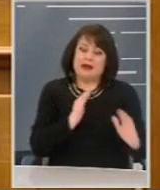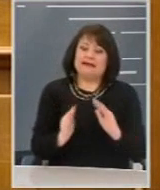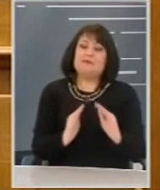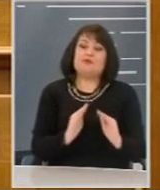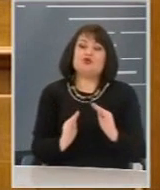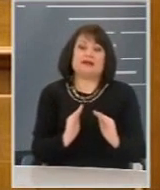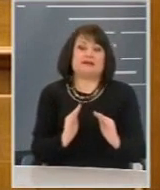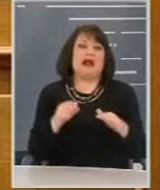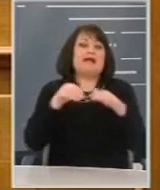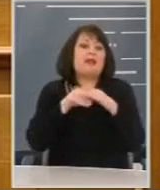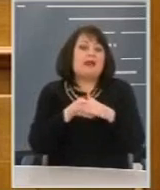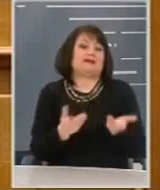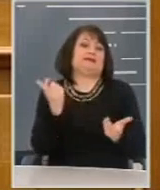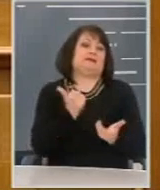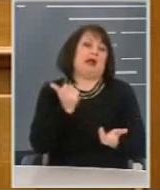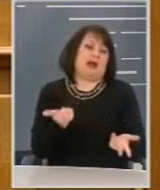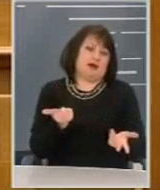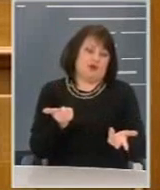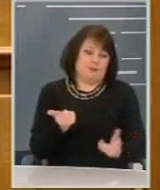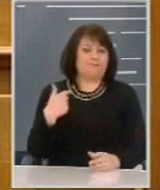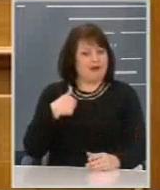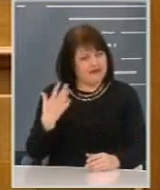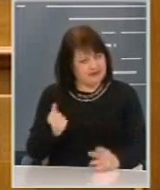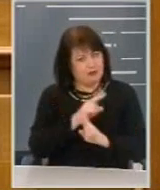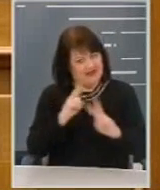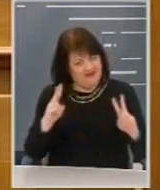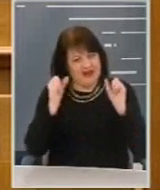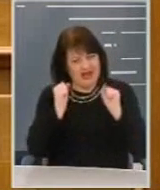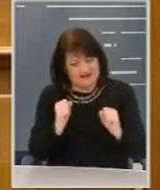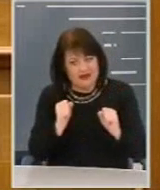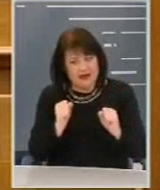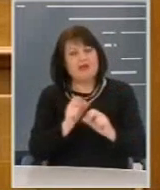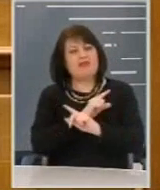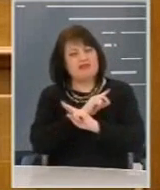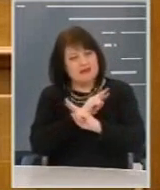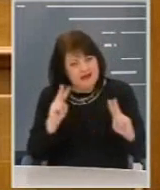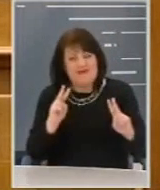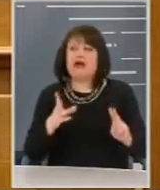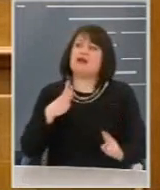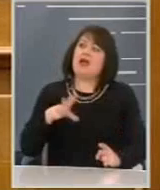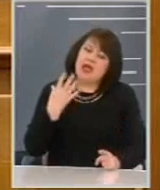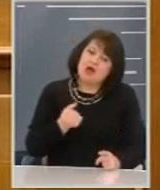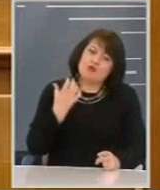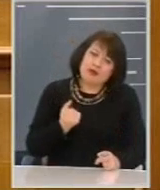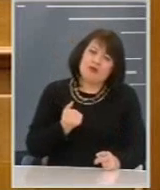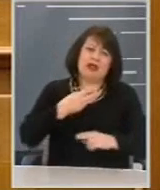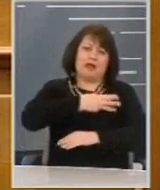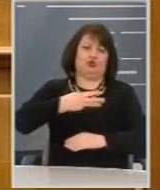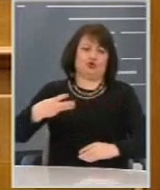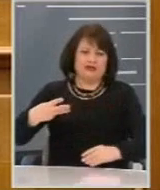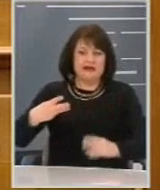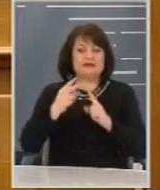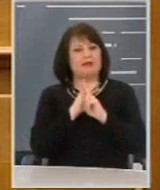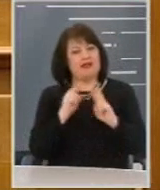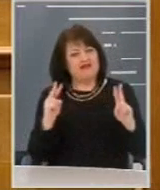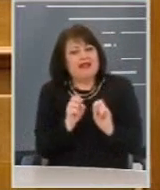δανεισμό και στις καταθέσεις? Όμως επειδή εμείς θέλουμε, έχουμε και ασφάλεια και διαφάνεια. Έχουμε πλέον διαφάνεια στο δανεισμό εξαιτίας του ΣΥΡΙΖΑ. Έχουμε